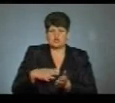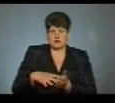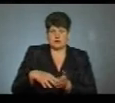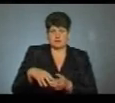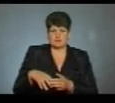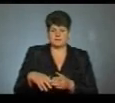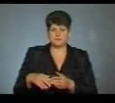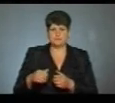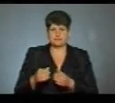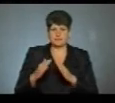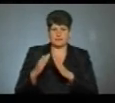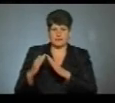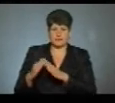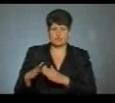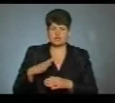чекати